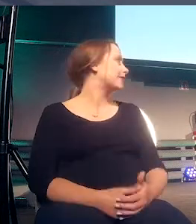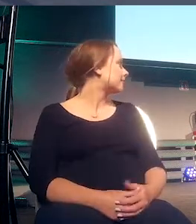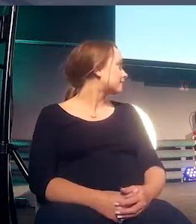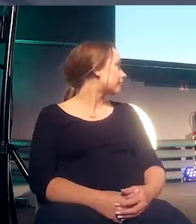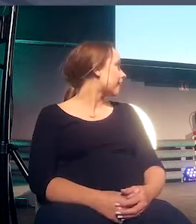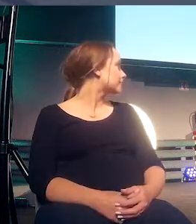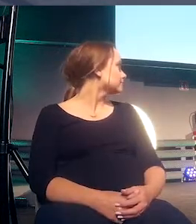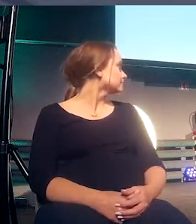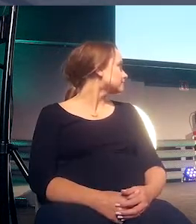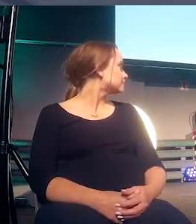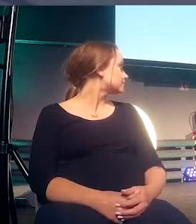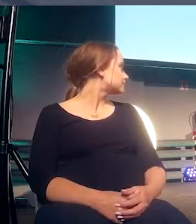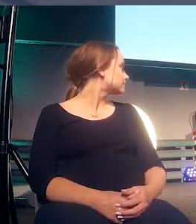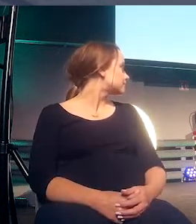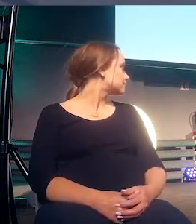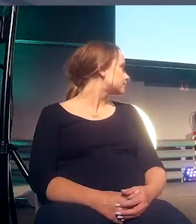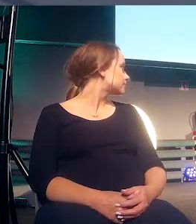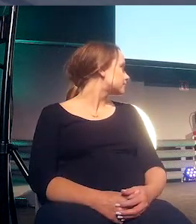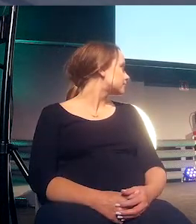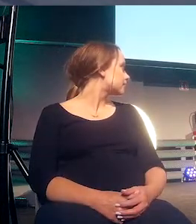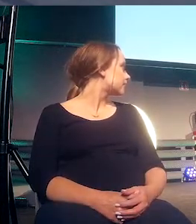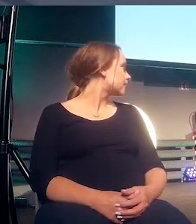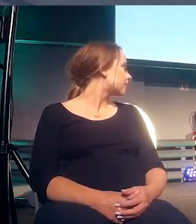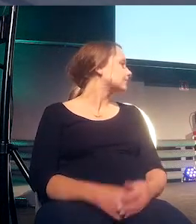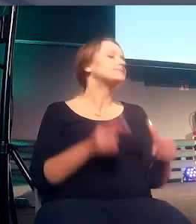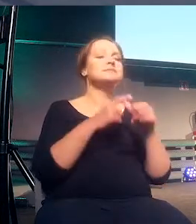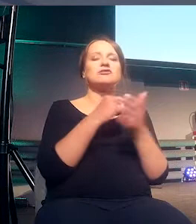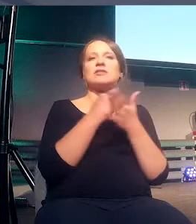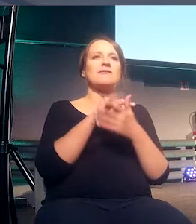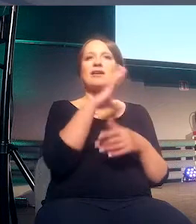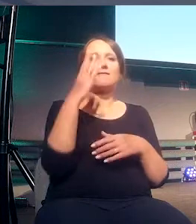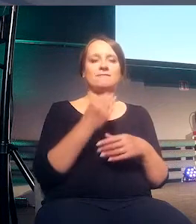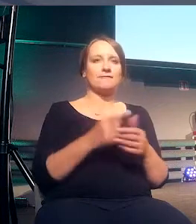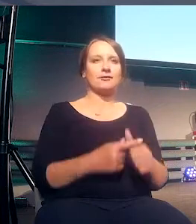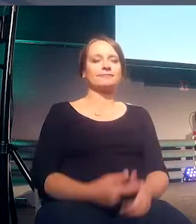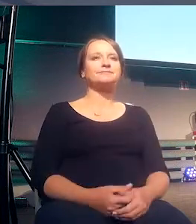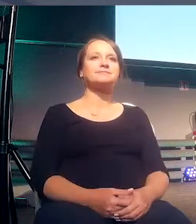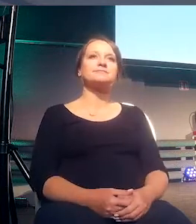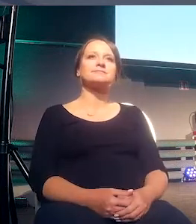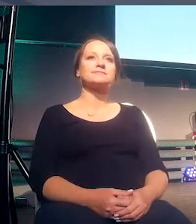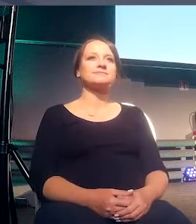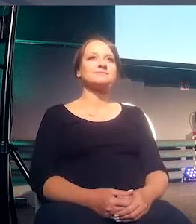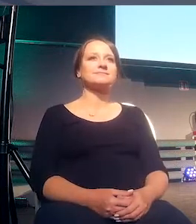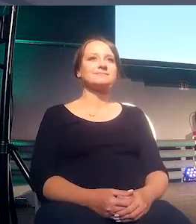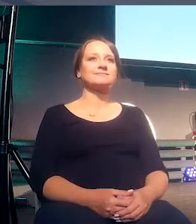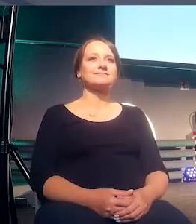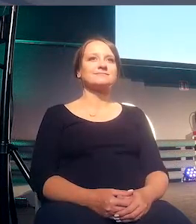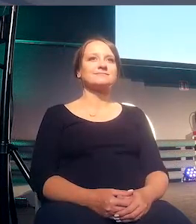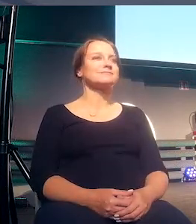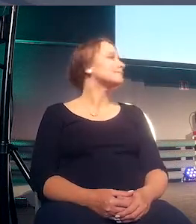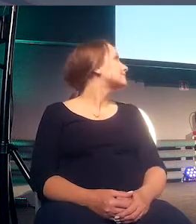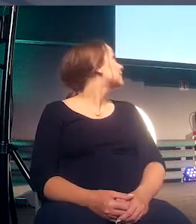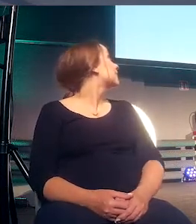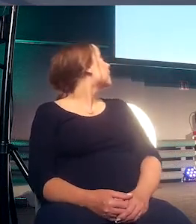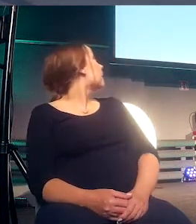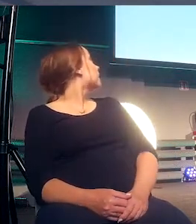co mam na myśli mówiąc o umiejętnościach komunikacyjnych? Pierwsza sprawa jest taka, że empatia, która jest